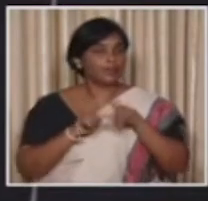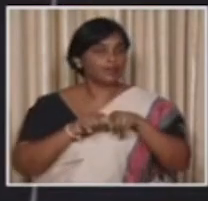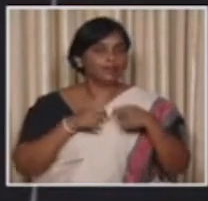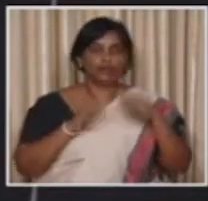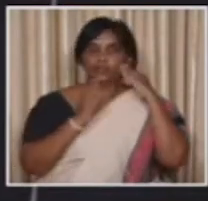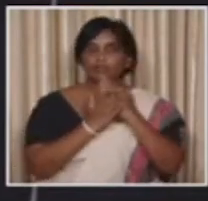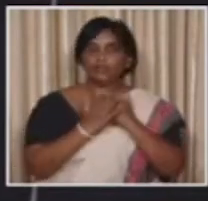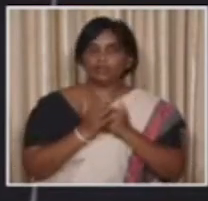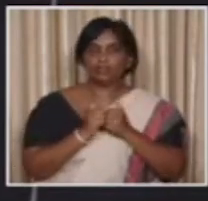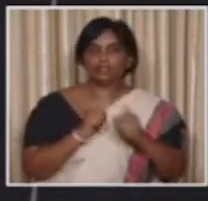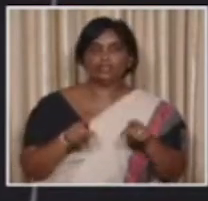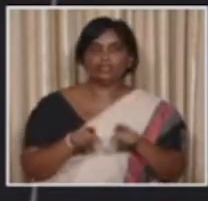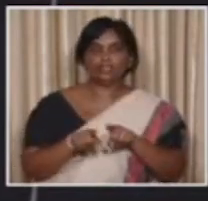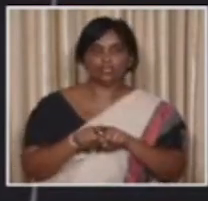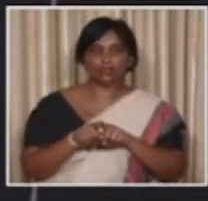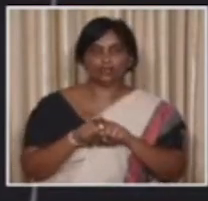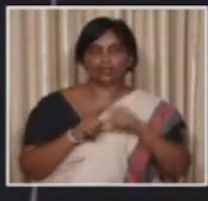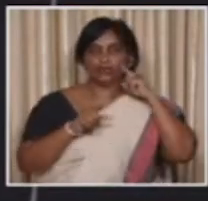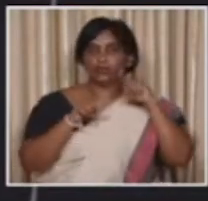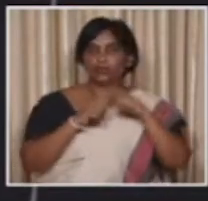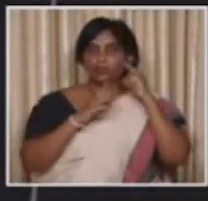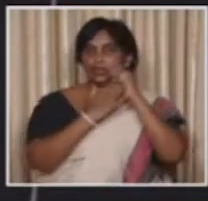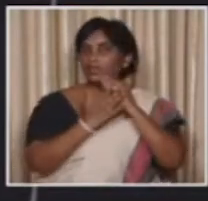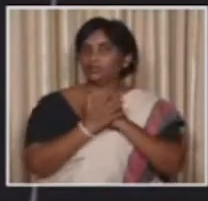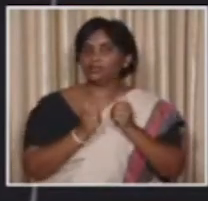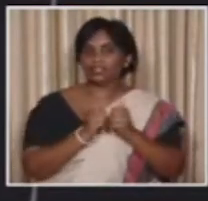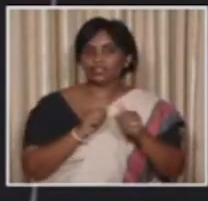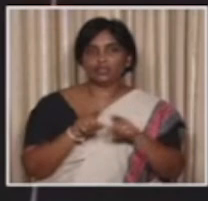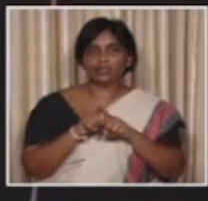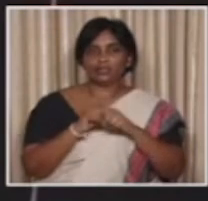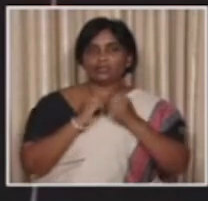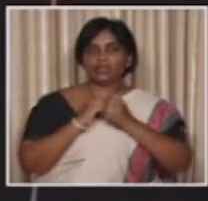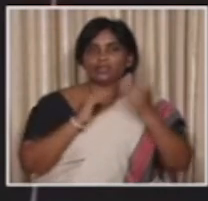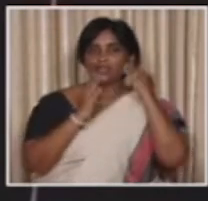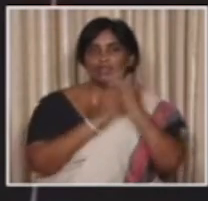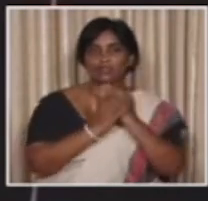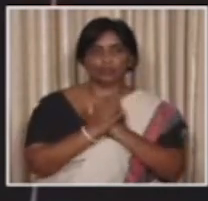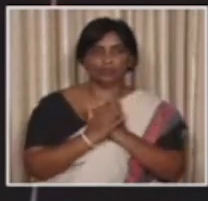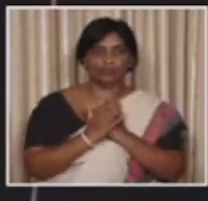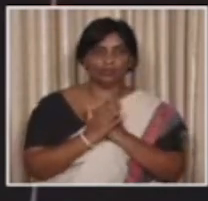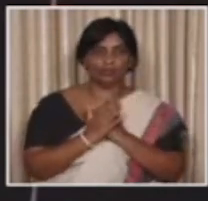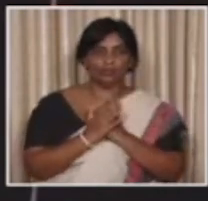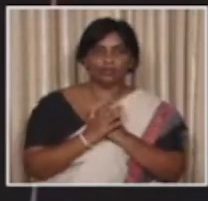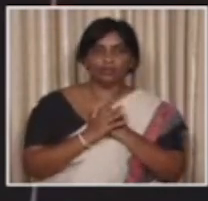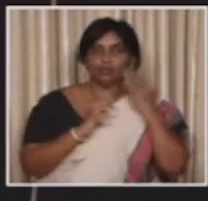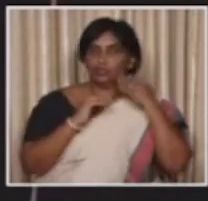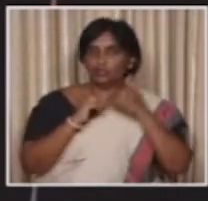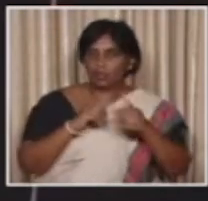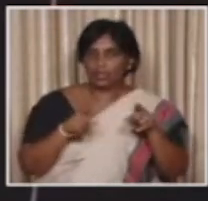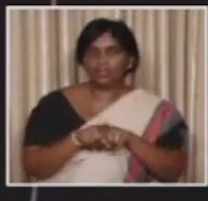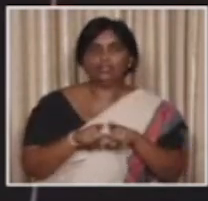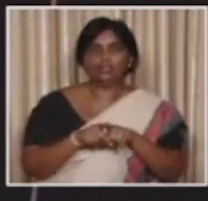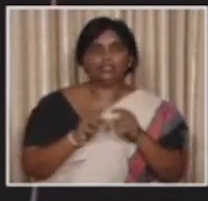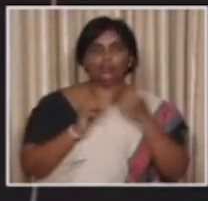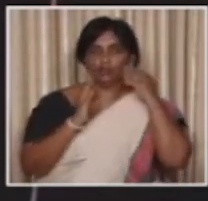අපි විශ්වාස කරනවා දැන් නිෂ්පාදිත මිලට විදුලිය විකුණනවා. දැන් අද මම විදුලි බල මණ්ඩලයට කතා කරා මගේ කතාව කරන්න කලින් මම හිතුවා